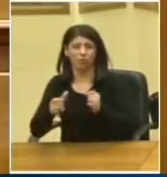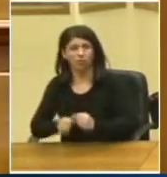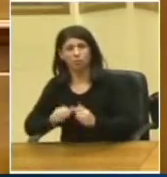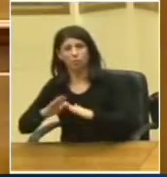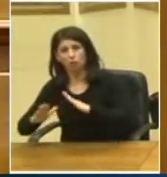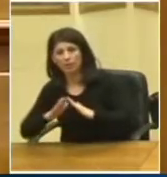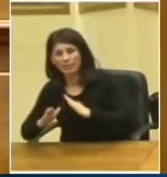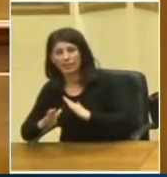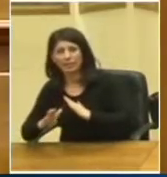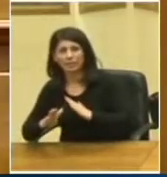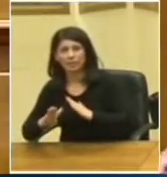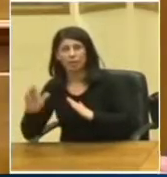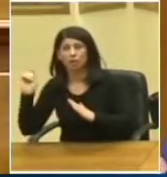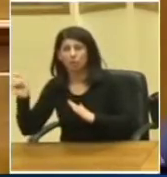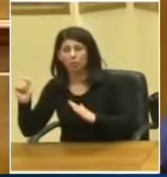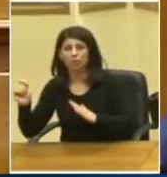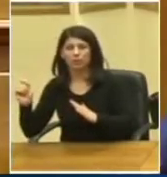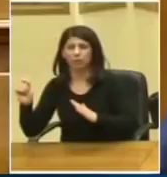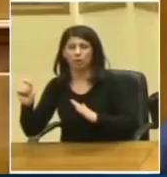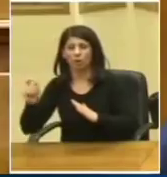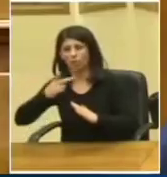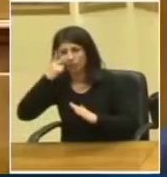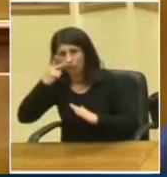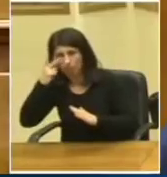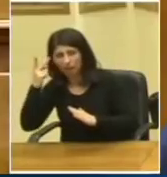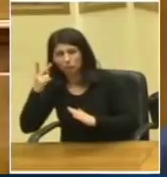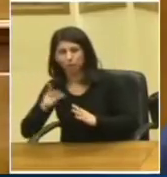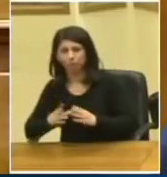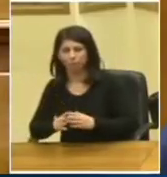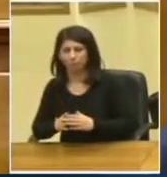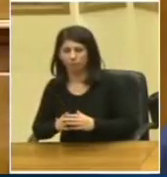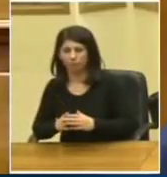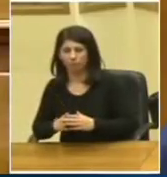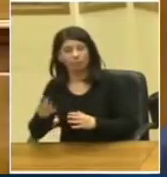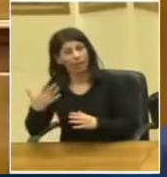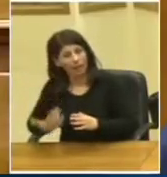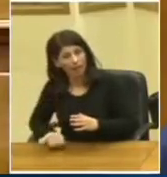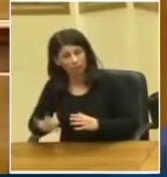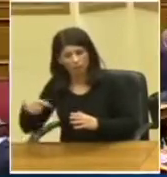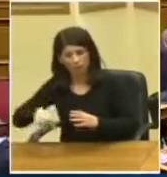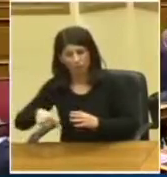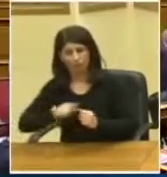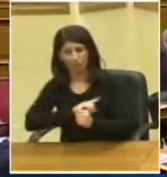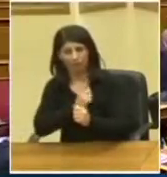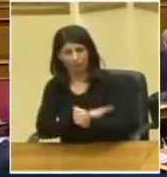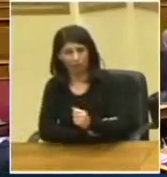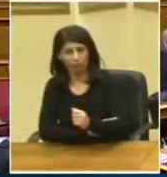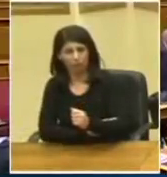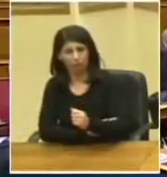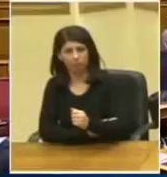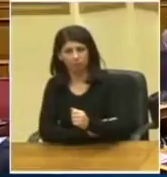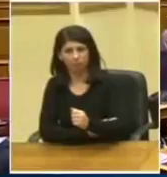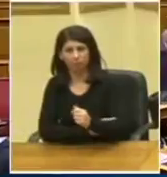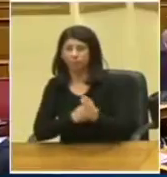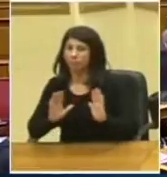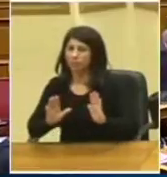προστασίας των πολιτικών και κοινωνικών δικαιωμάτων. Αλλά έχουμε σήμερα και τη δυνατότητα, καθώς